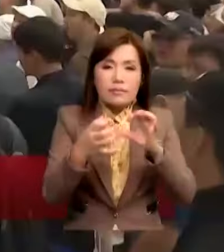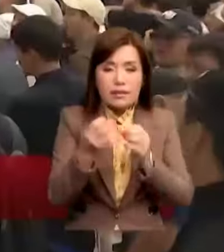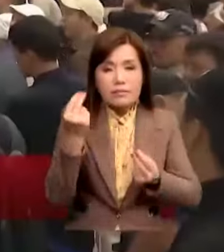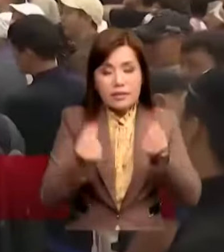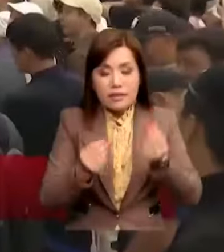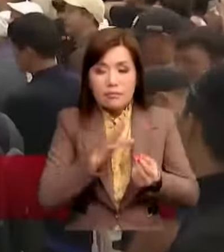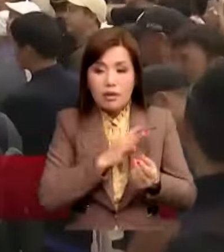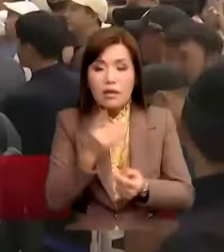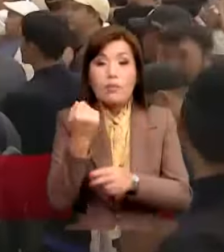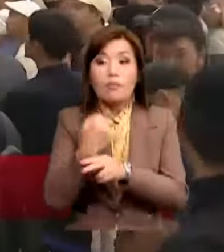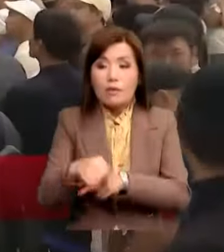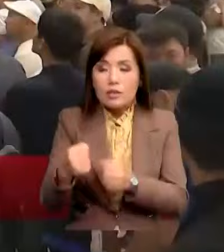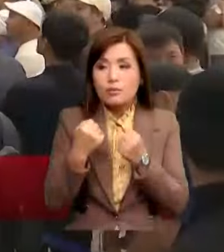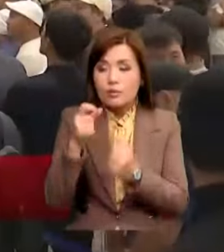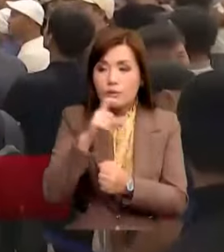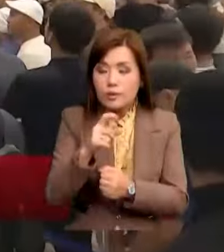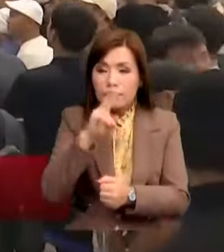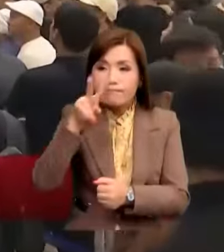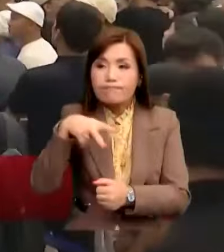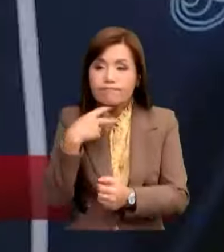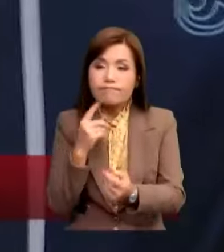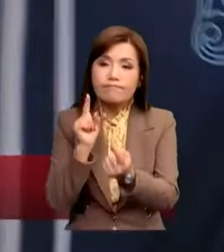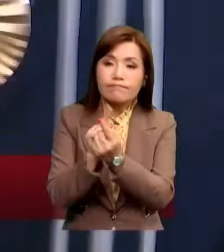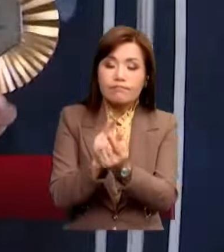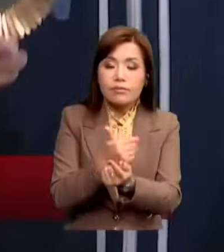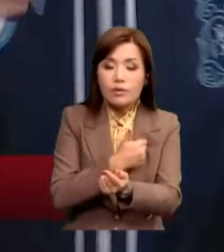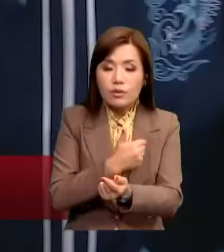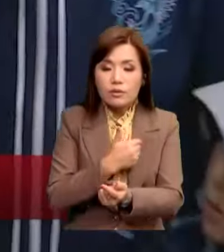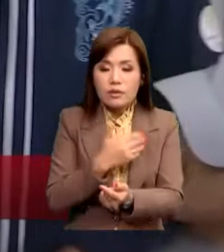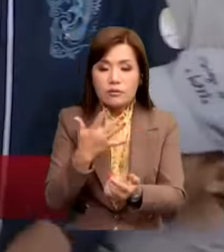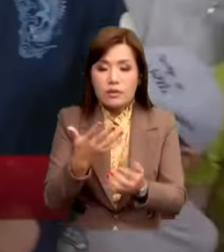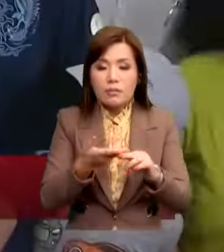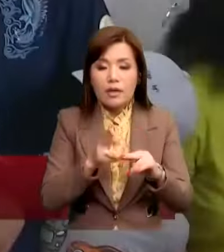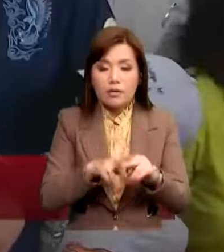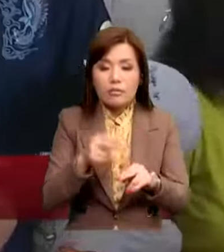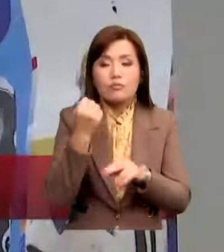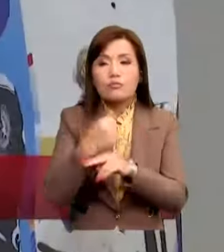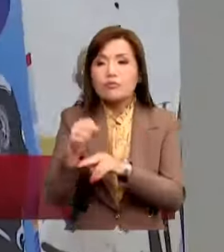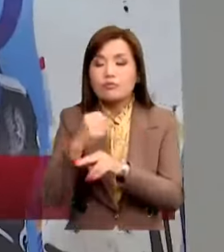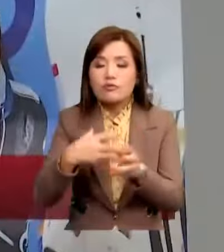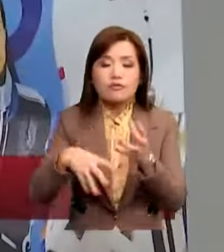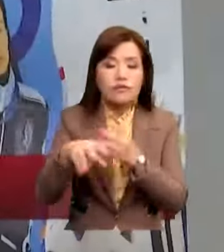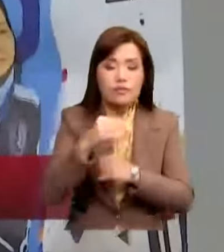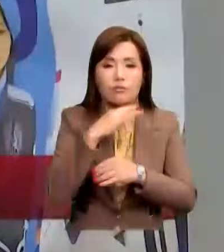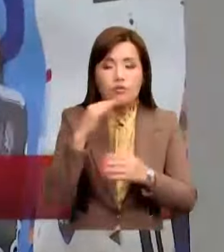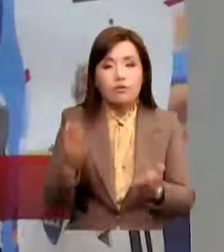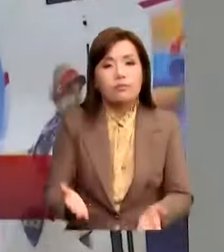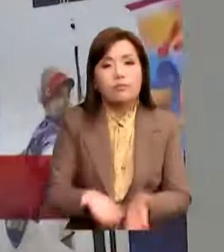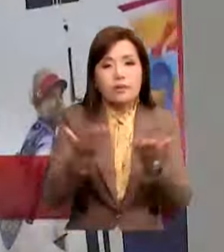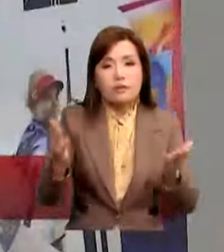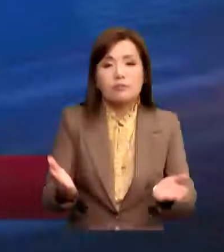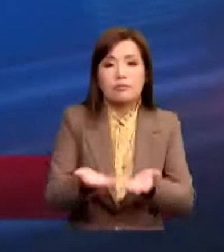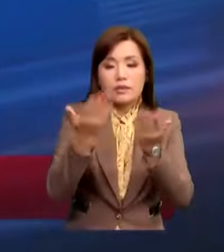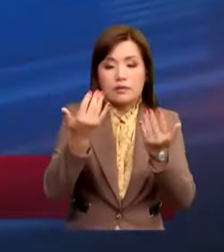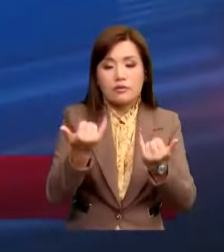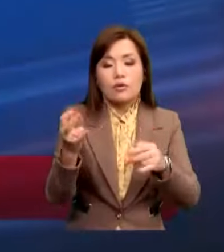болған спортшыларды көзбен көруге асық. Ал ел намысын қолдан бермей жүлдегер атанғандарды тіпті көкке көтеріп жатыр. Бүгін